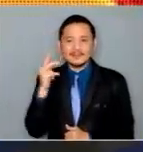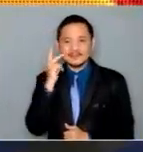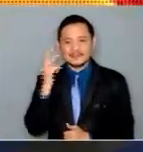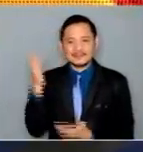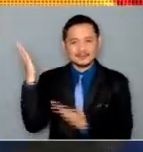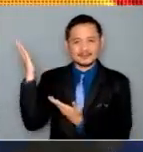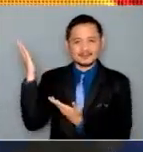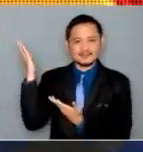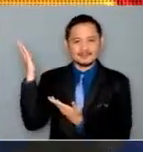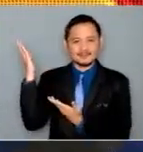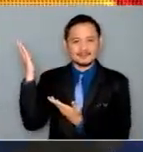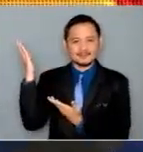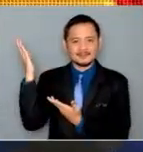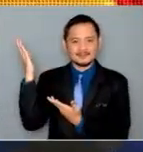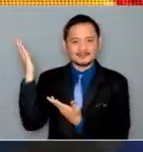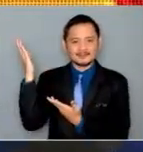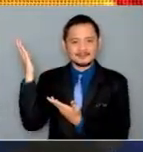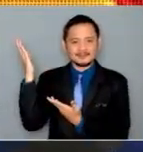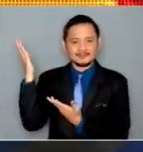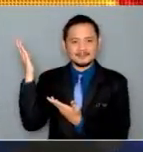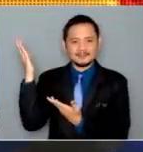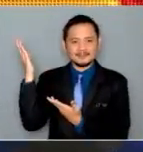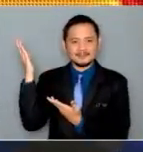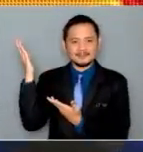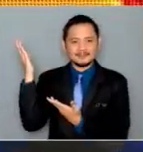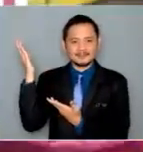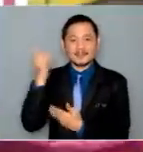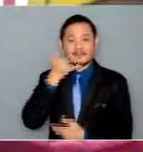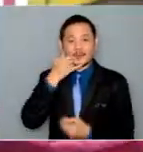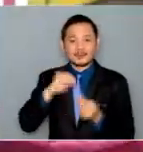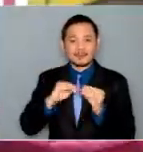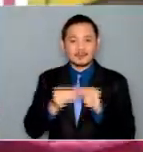at placemat_queen. And then my number is